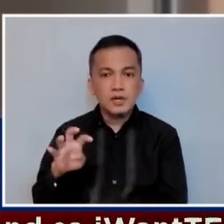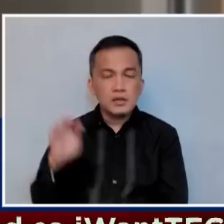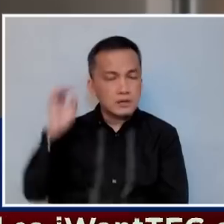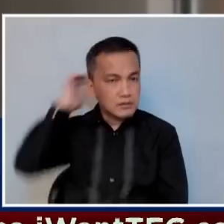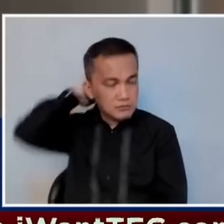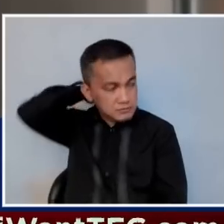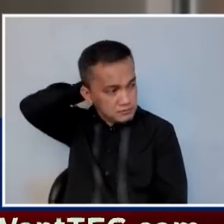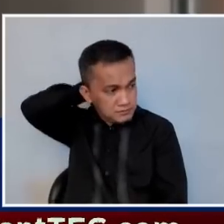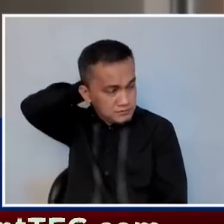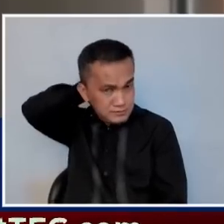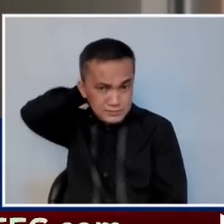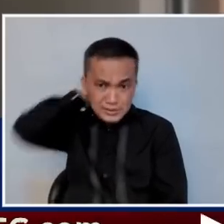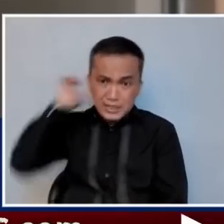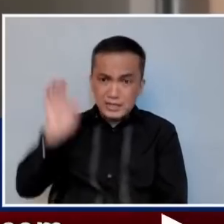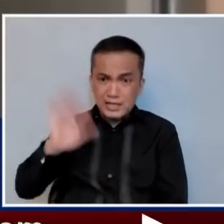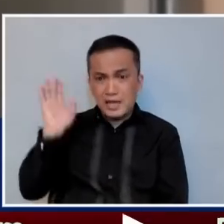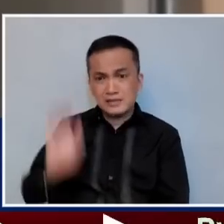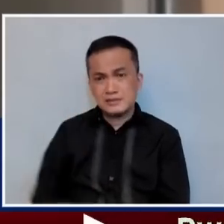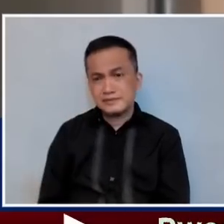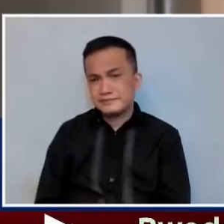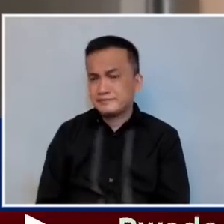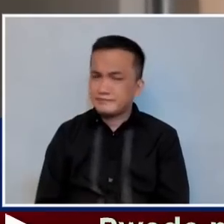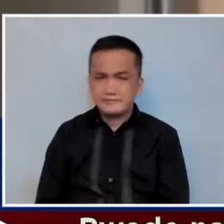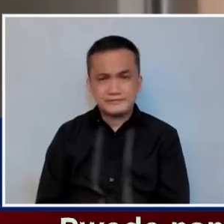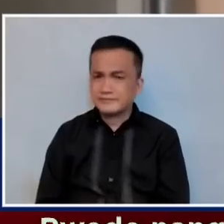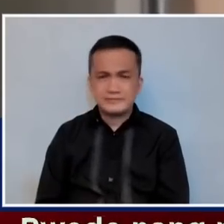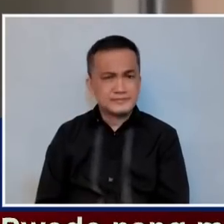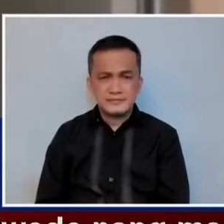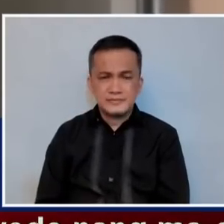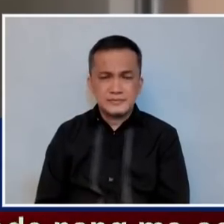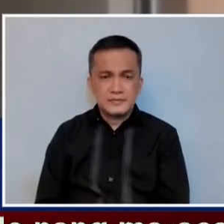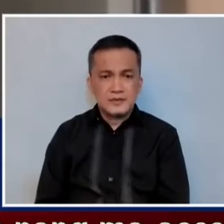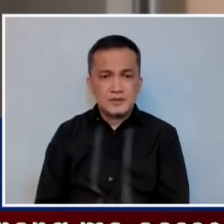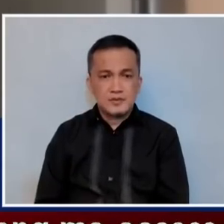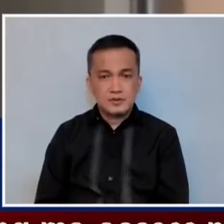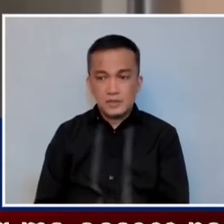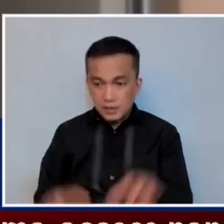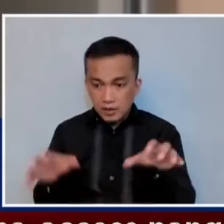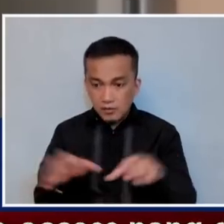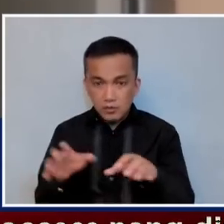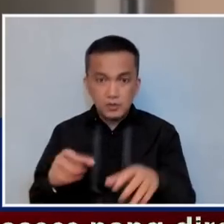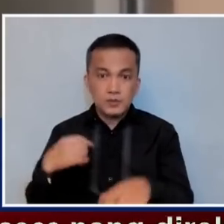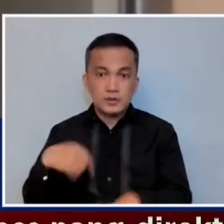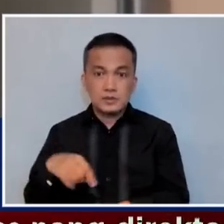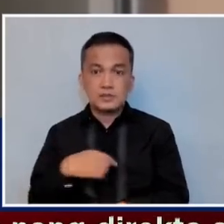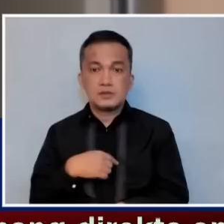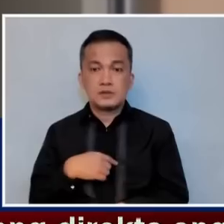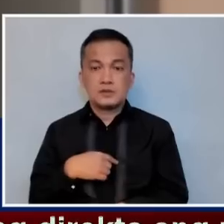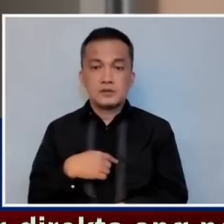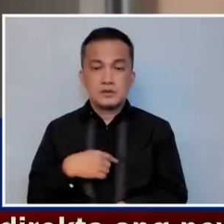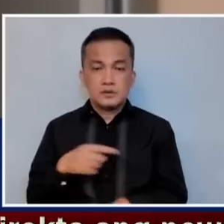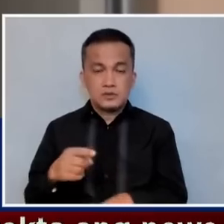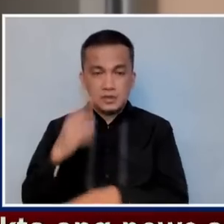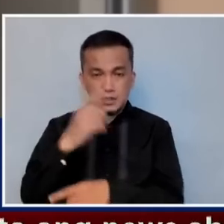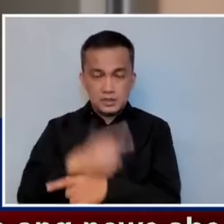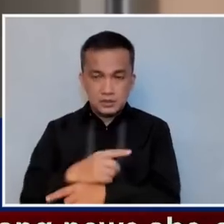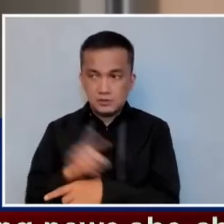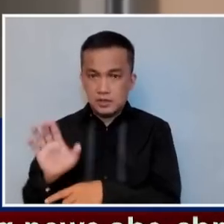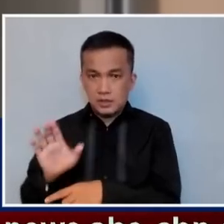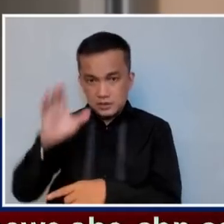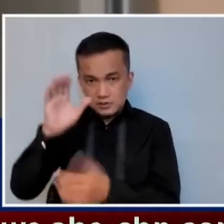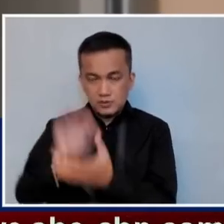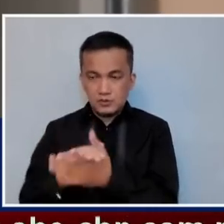1.4. Sobrang laki talaga. Itinaas ni ang hanap buhay namin, ang araw ng asawa ay 400. Isa